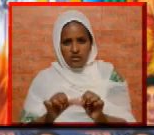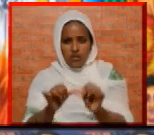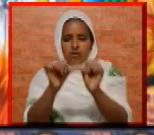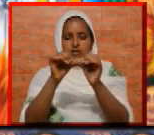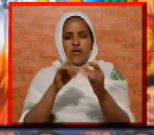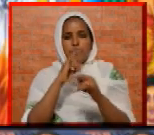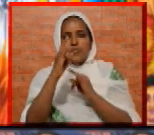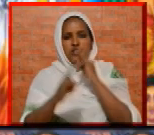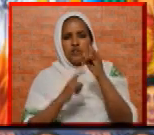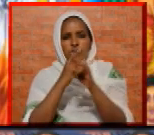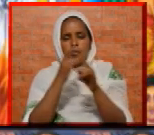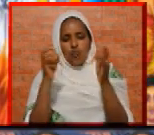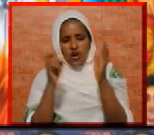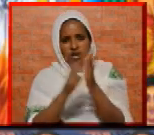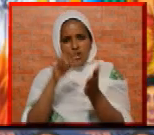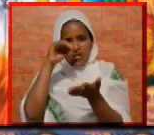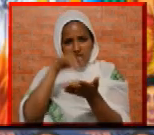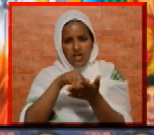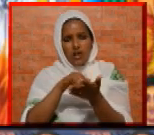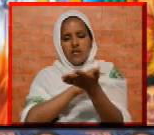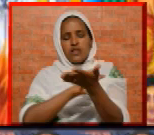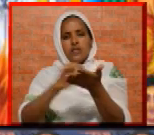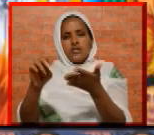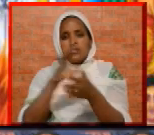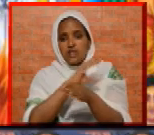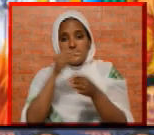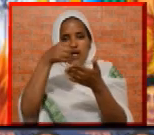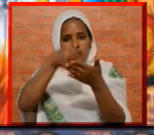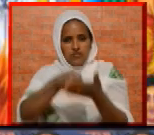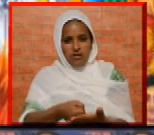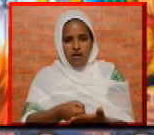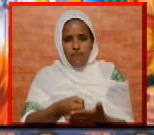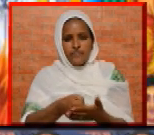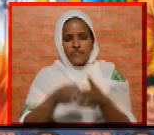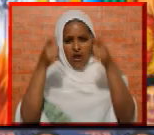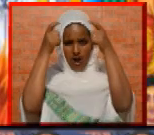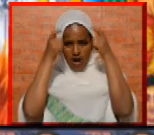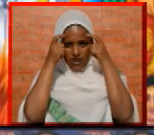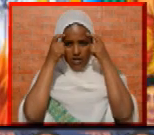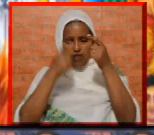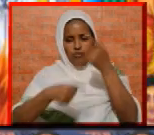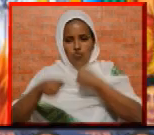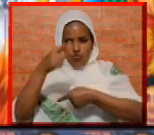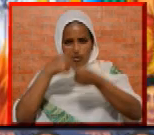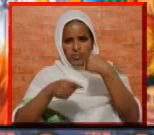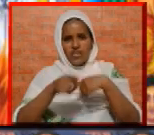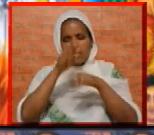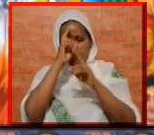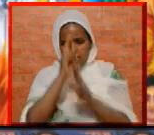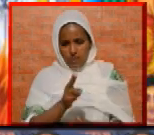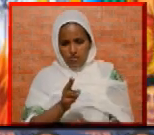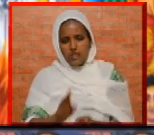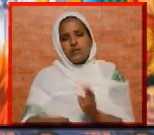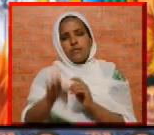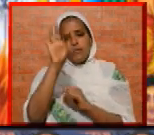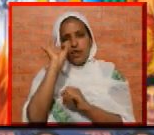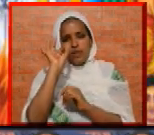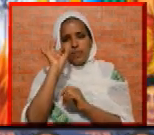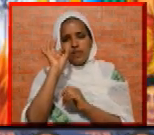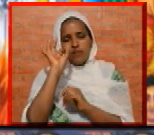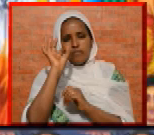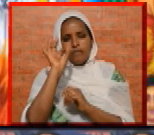የቀጠለ በዘመነ ወንጌል ደግሞ እንደገና የተቀደሰና የጸና አክሊል የሚወርድበት ክብር የሚገኝበት